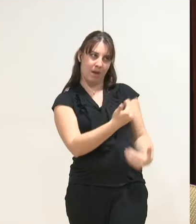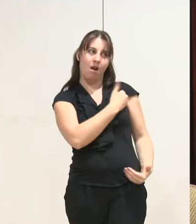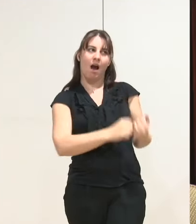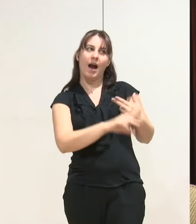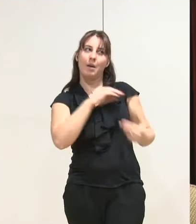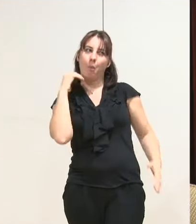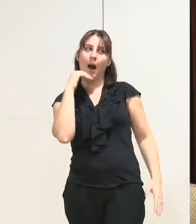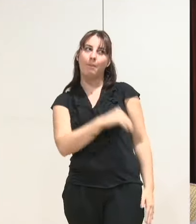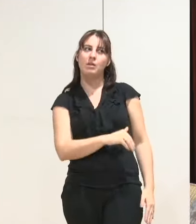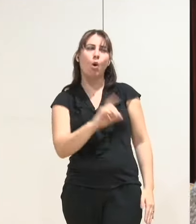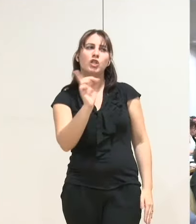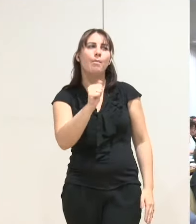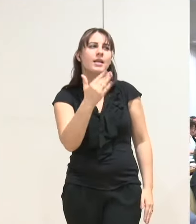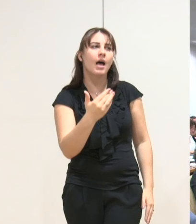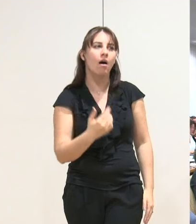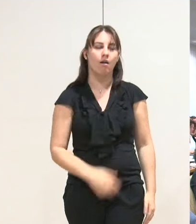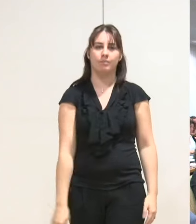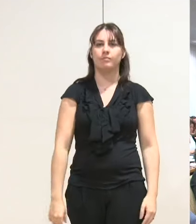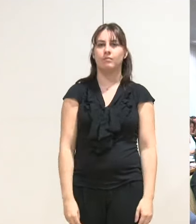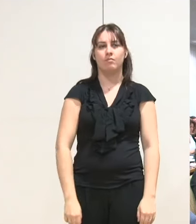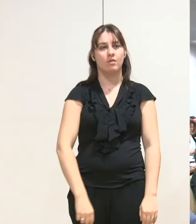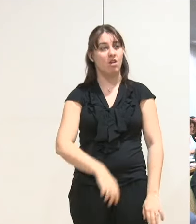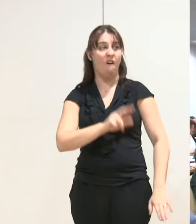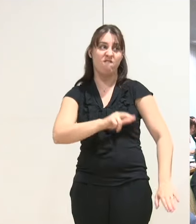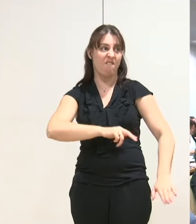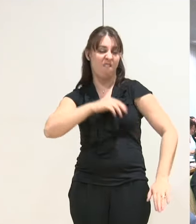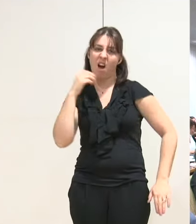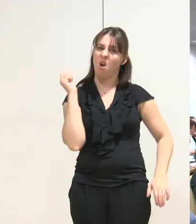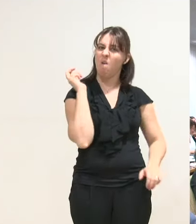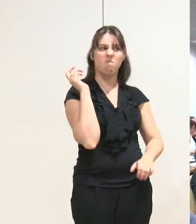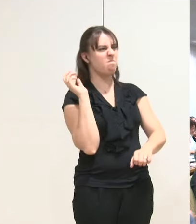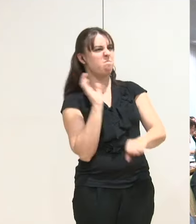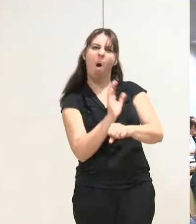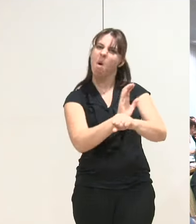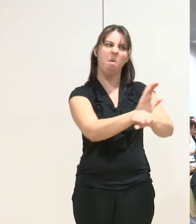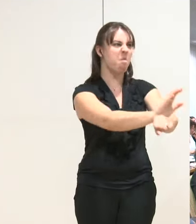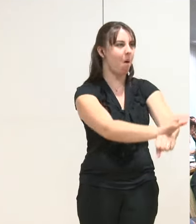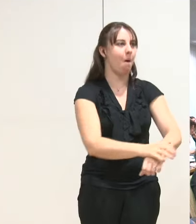rapidement tu vas encore t'en prendre plein la gueule monsieur Noblecourt